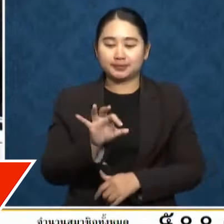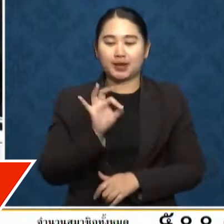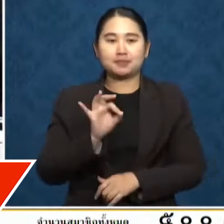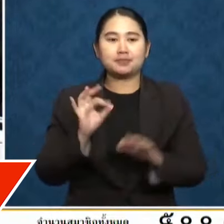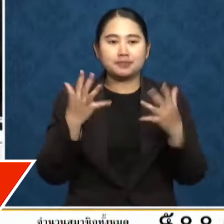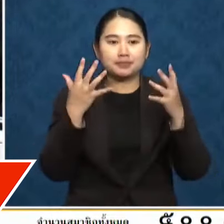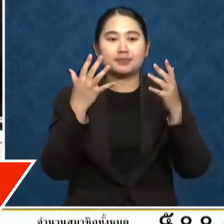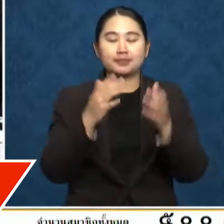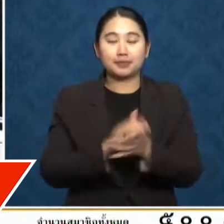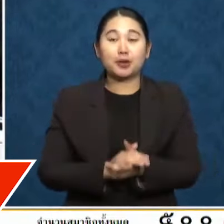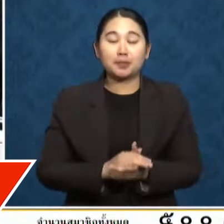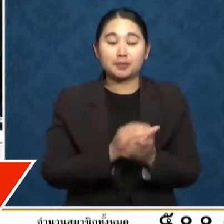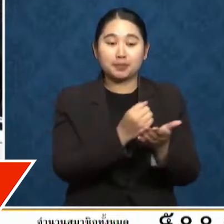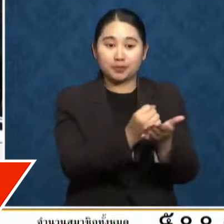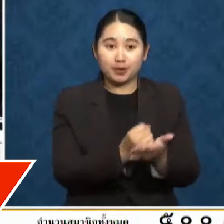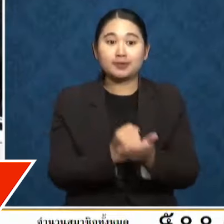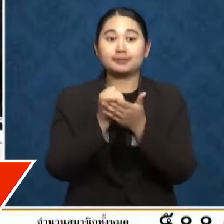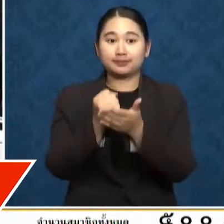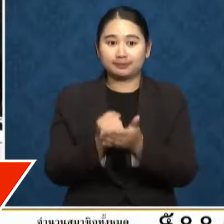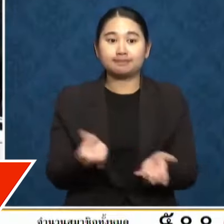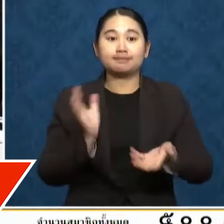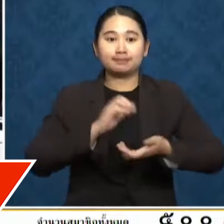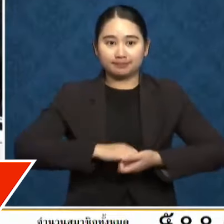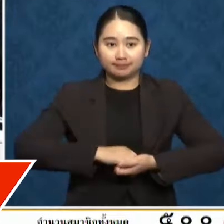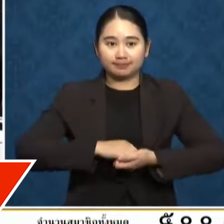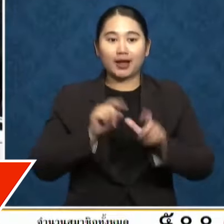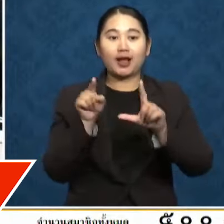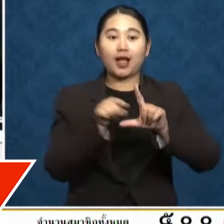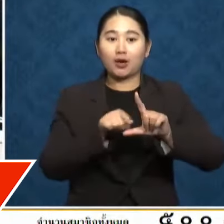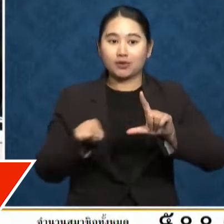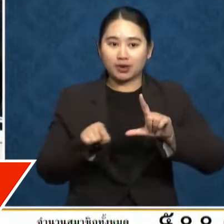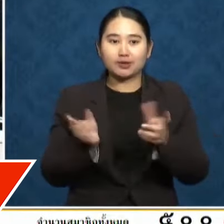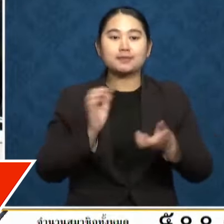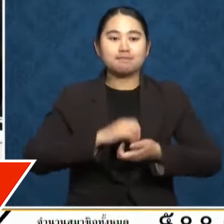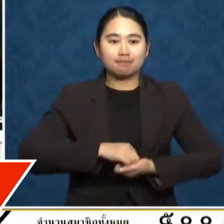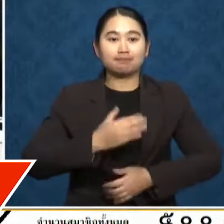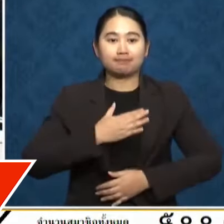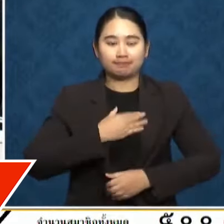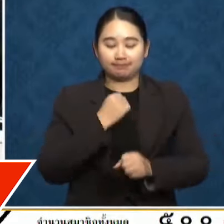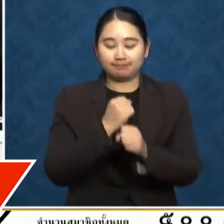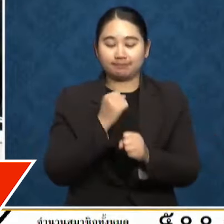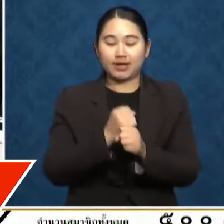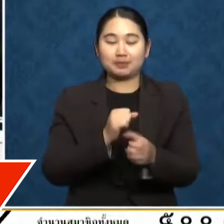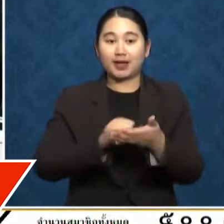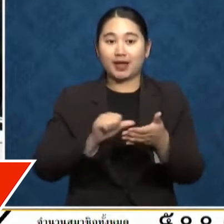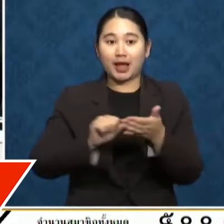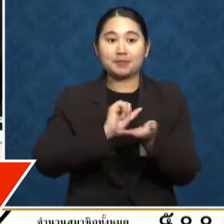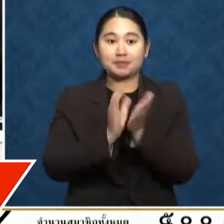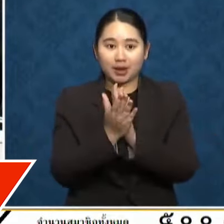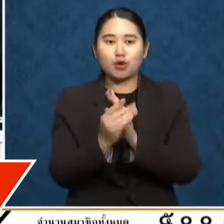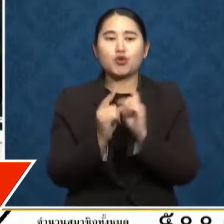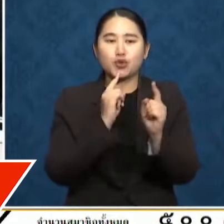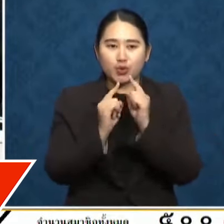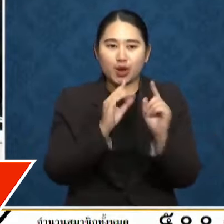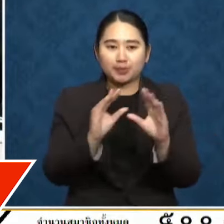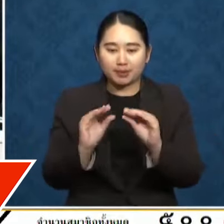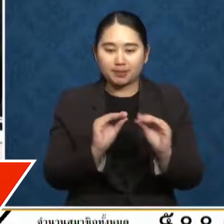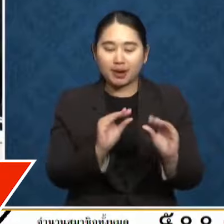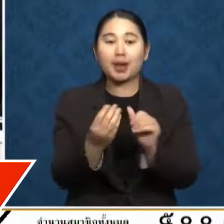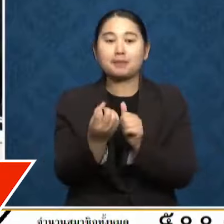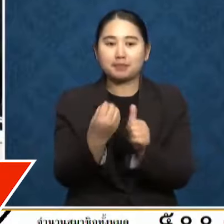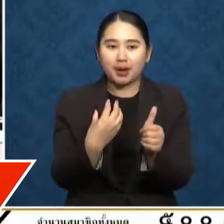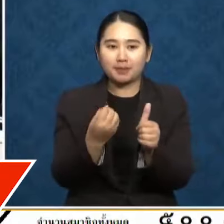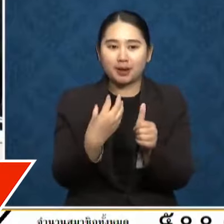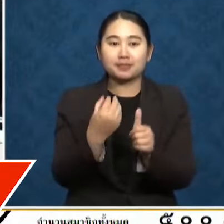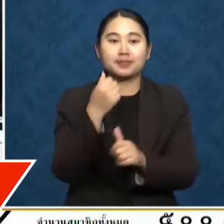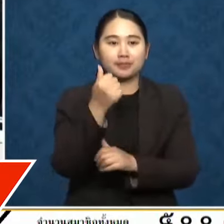ขอวงวอนทุกท่านมารวมมือกัพักเก้าไกลรวมมือกัดิฉันทำส่งนี้ปรบแก้ตรไหนได้เรามาปบแ้กันดิฉันขอวง